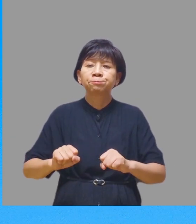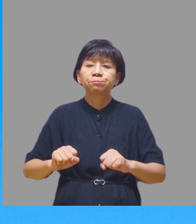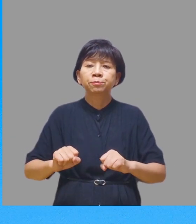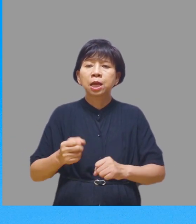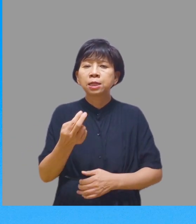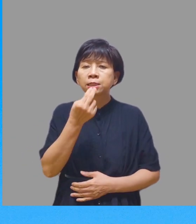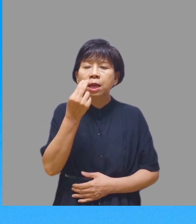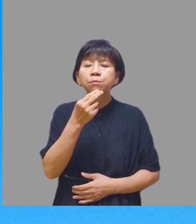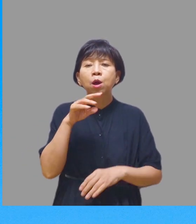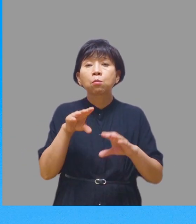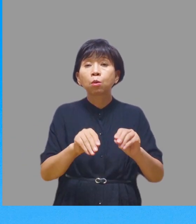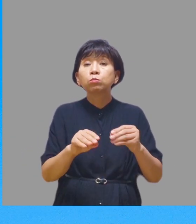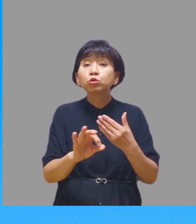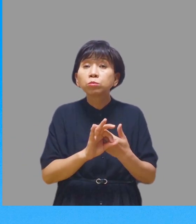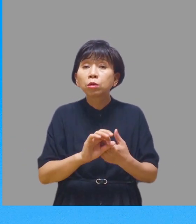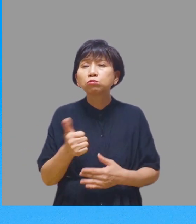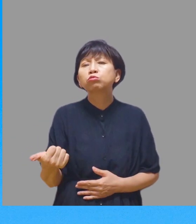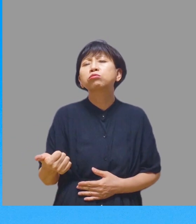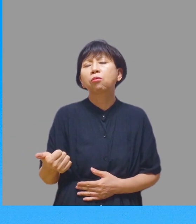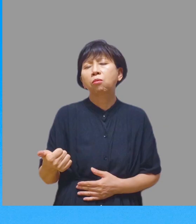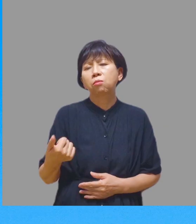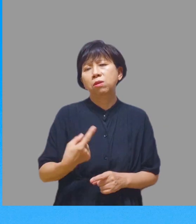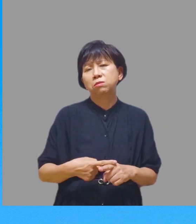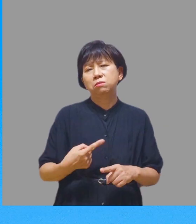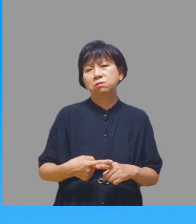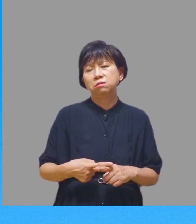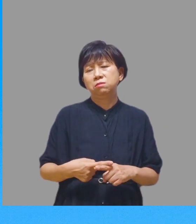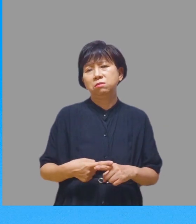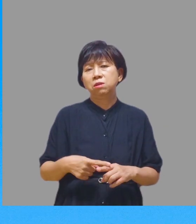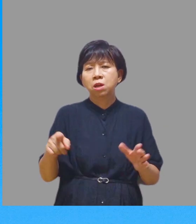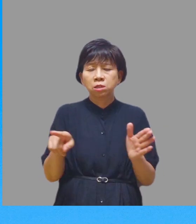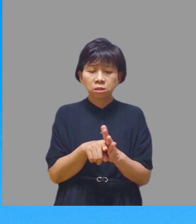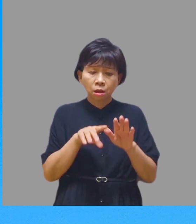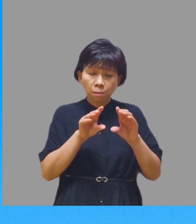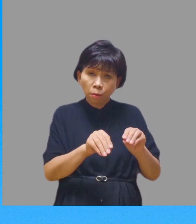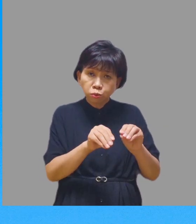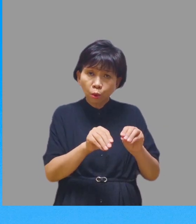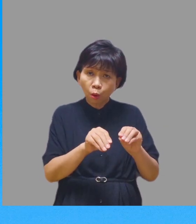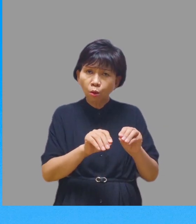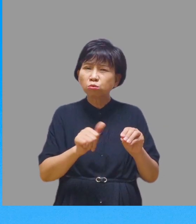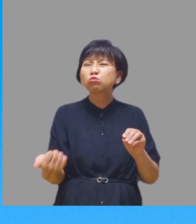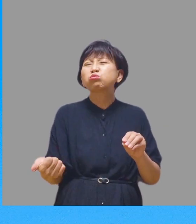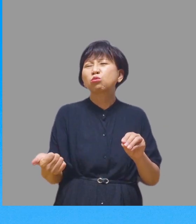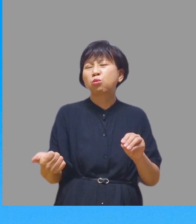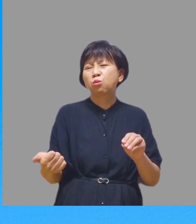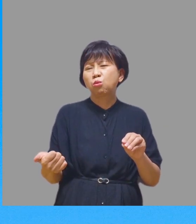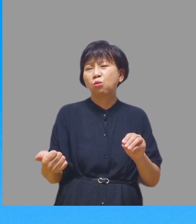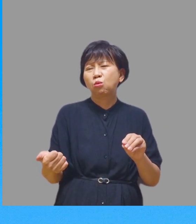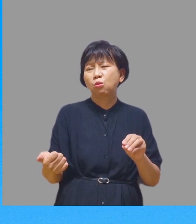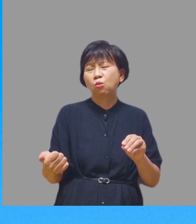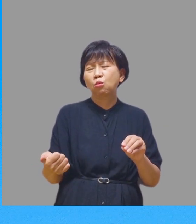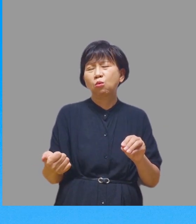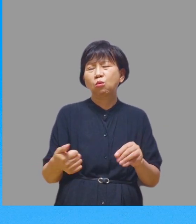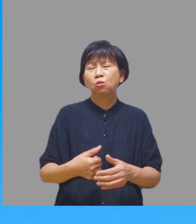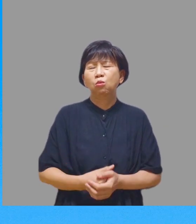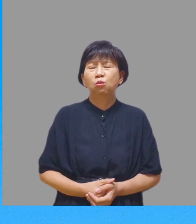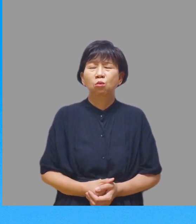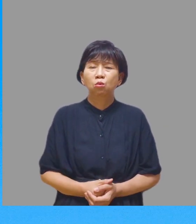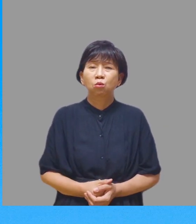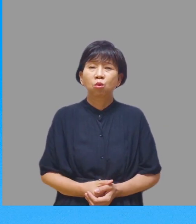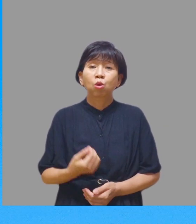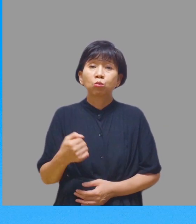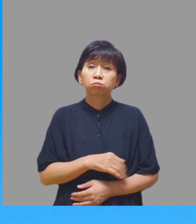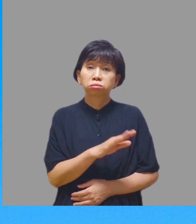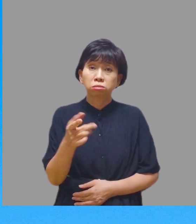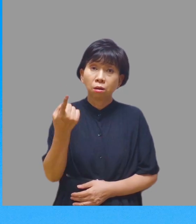생명이 멈추면 어떨까요? 죽은 거예요. 신앙이 멈추면 어떨까요? 퇴보입니다. 그래서